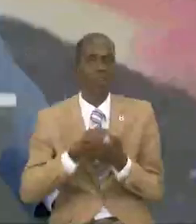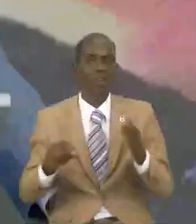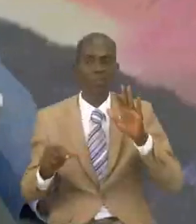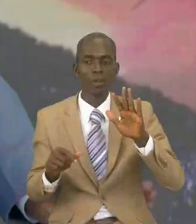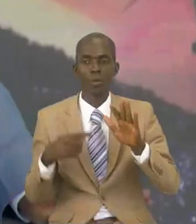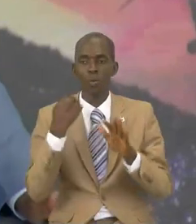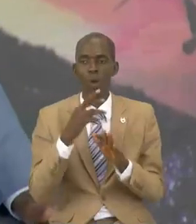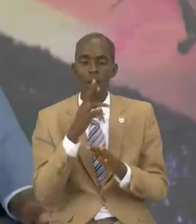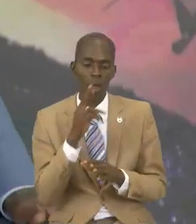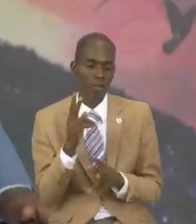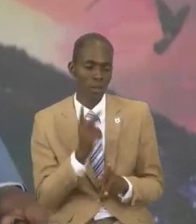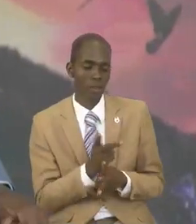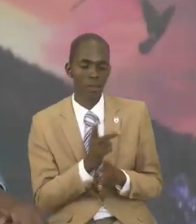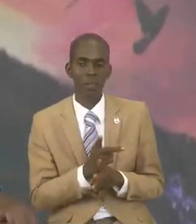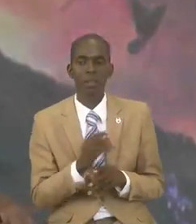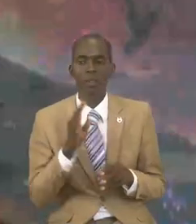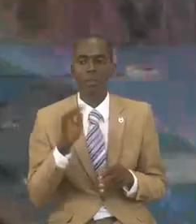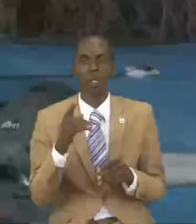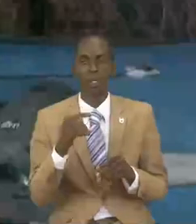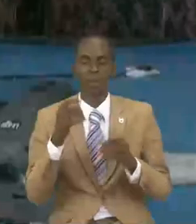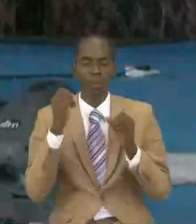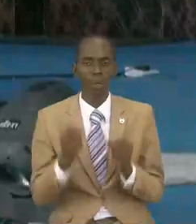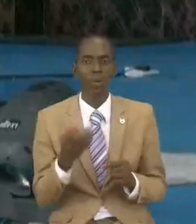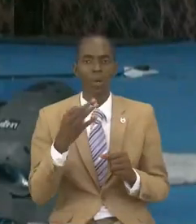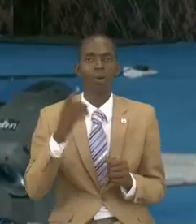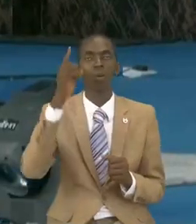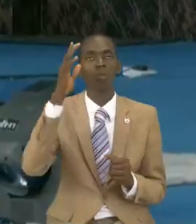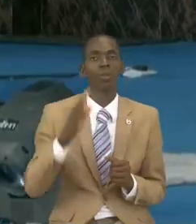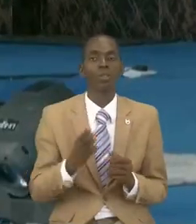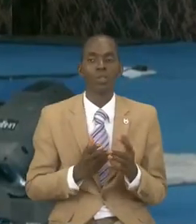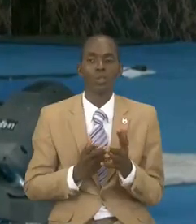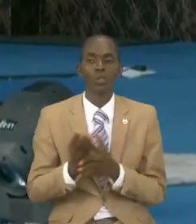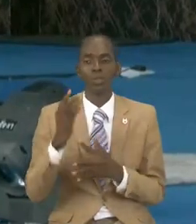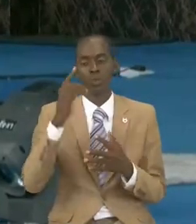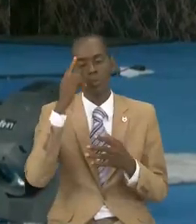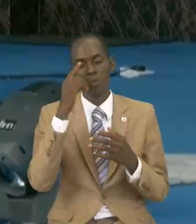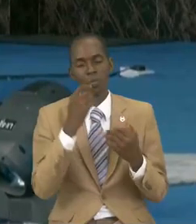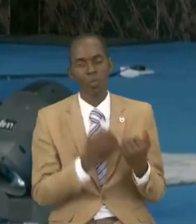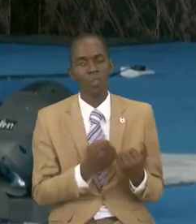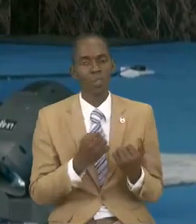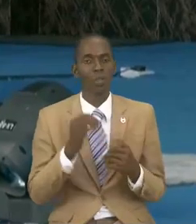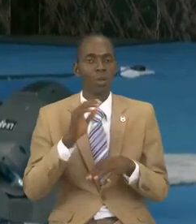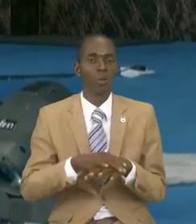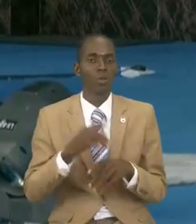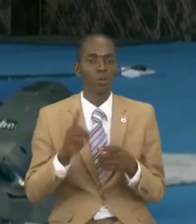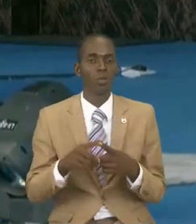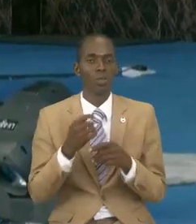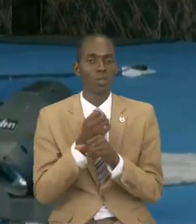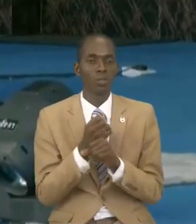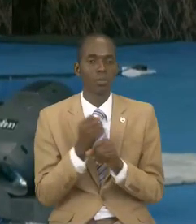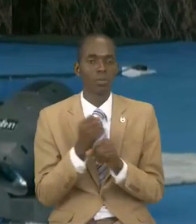vous, qui par la puissance de Dieu êtes gardés par la foi pour le